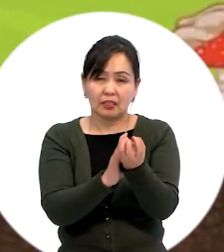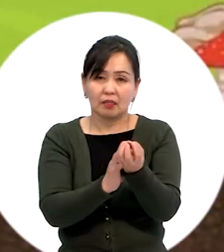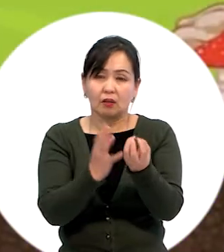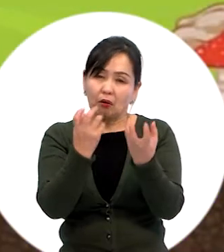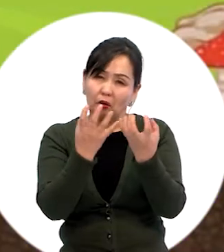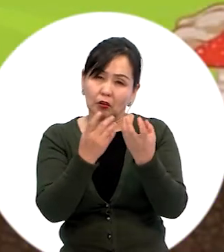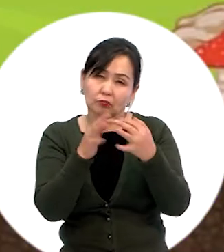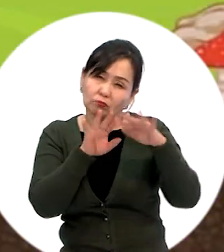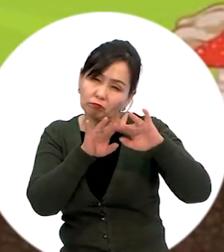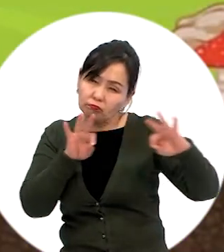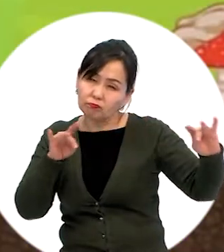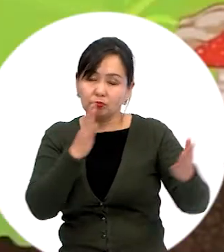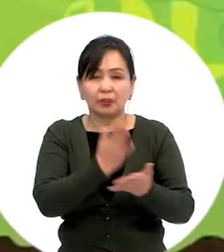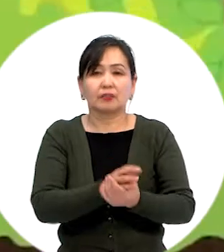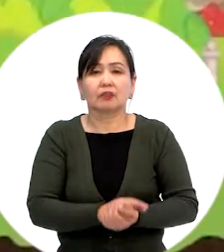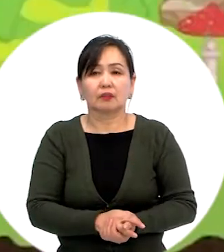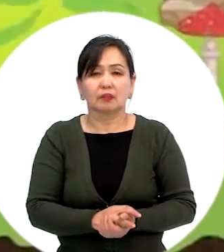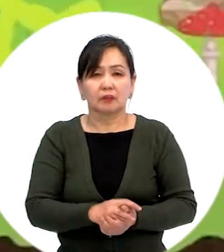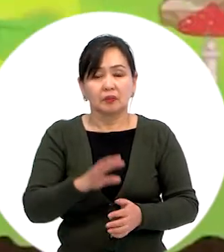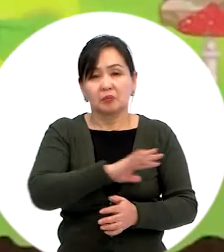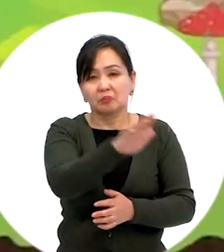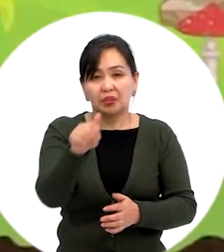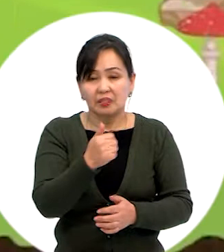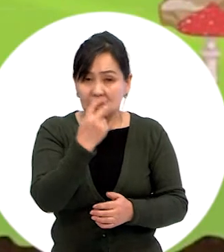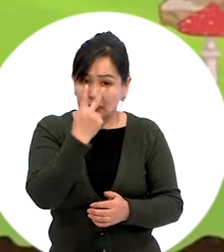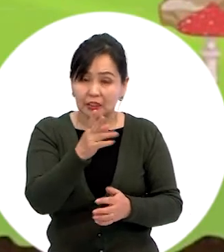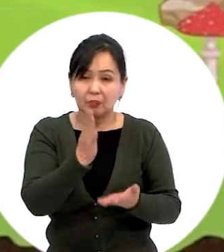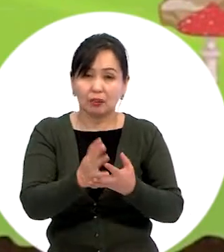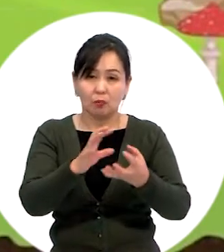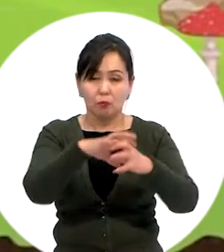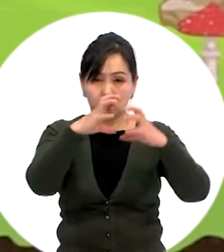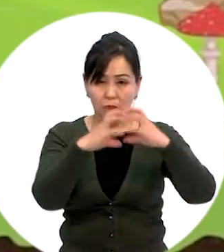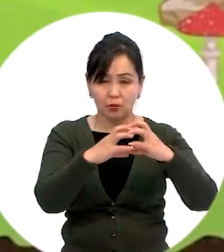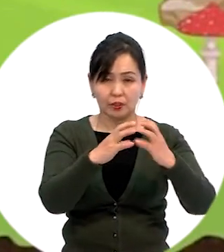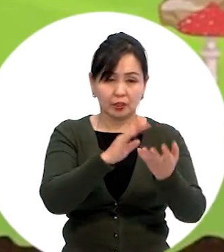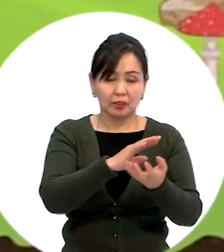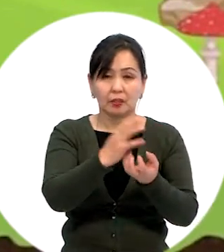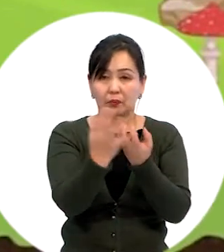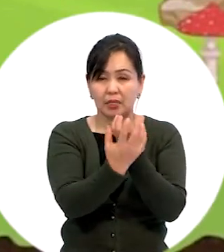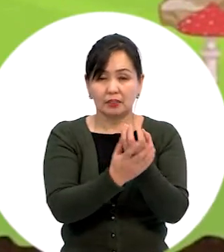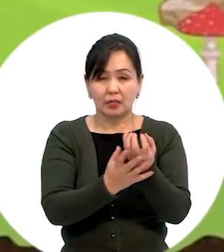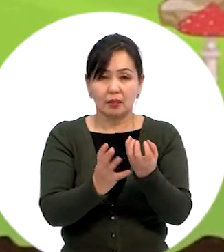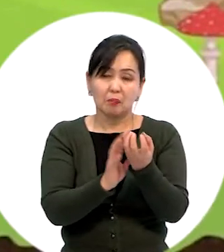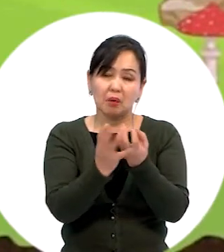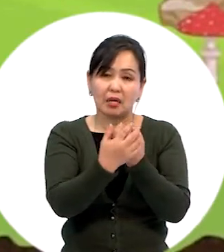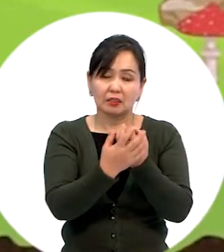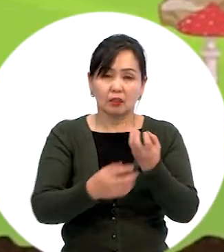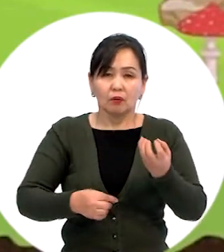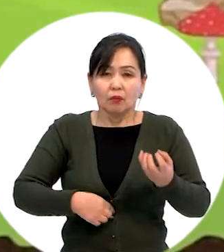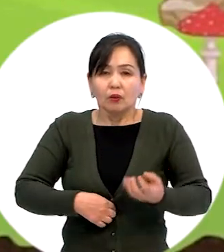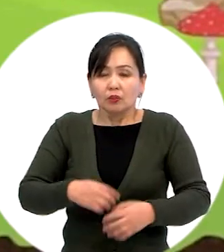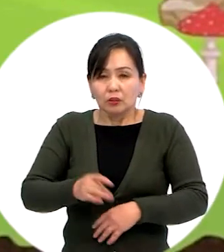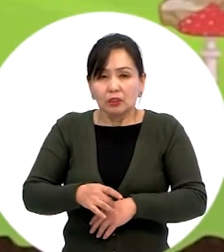Байца их олон төрлөө байдаг. Бидний харж байгаа бол бөөргийн байца. Байца ходоод гидсний шархлаг